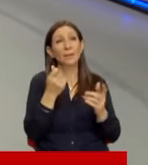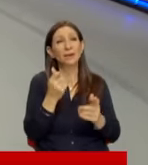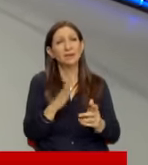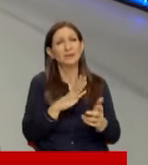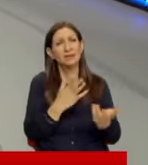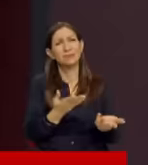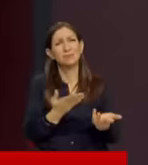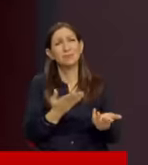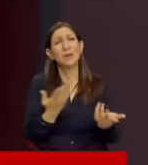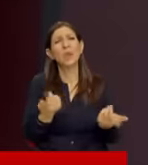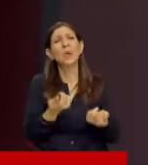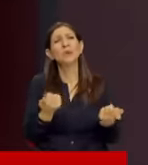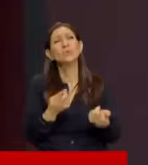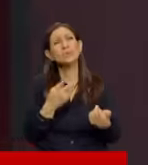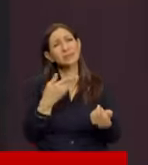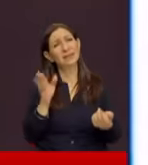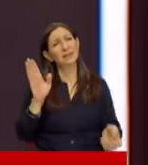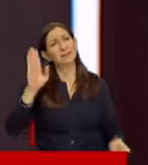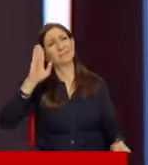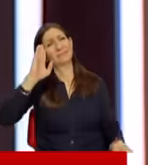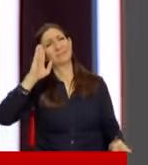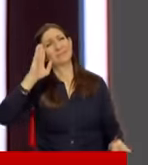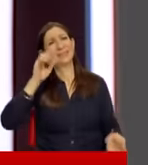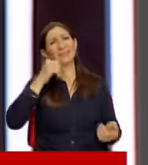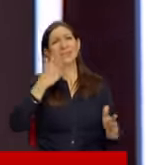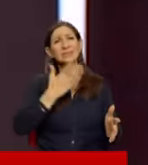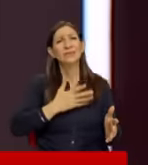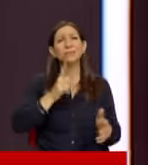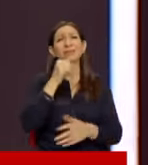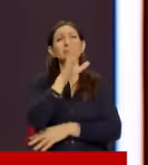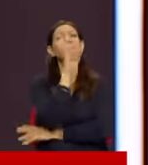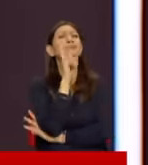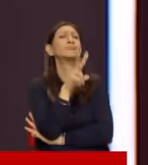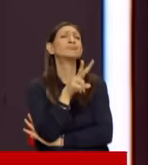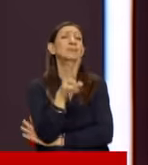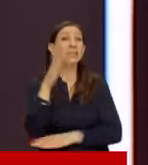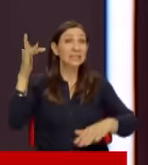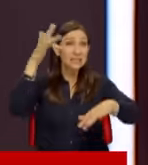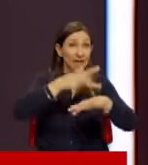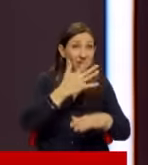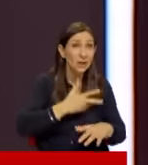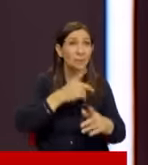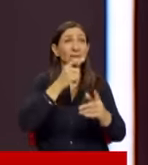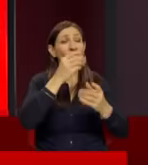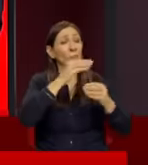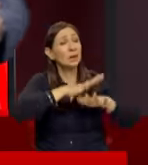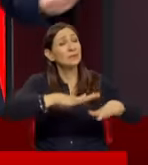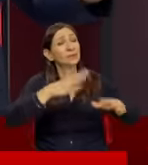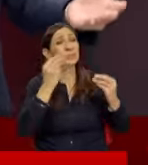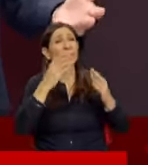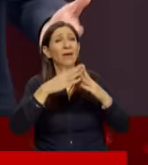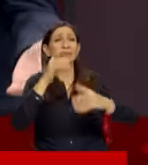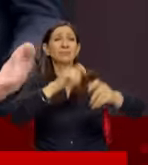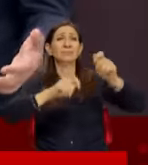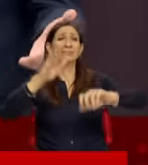var. Ne uğraşıyorsunuz? Gidin. Yani denizi seviyorsanız bir deniz kenarında, dağı seviyorsanız bir yaylada güzel bir